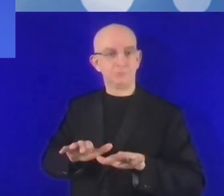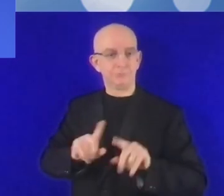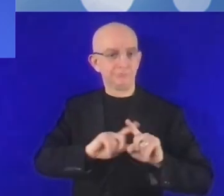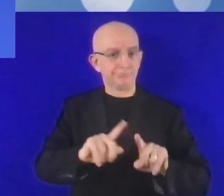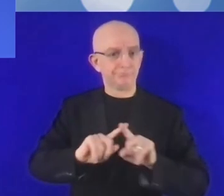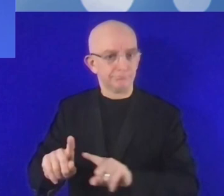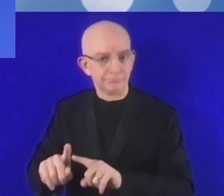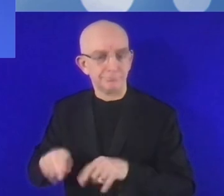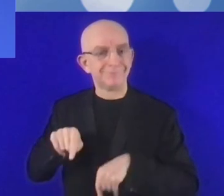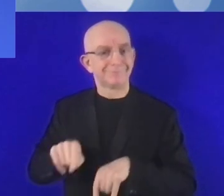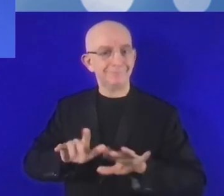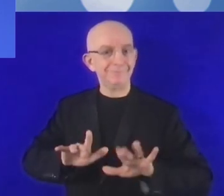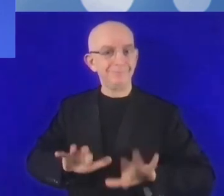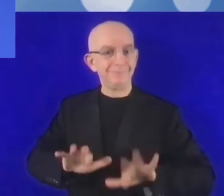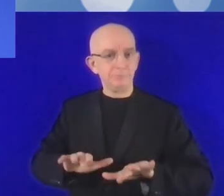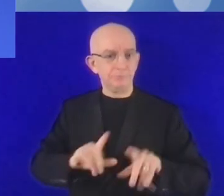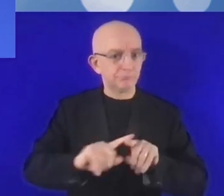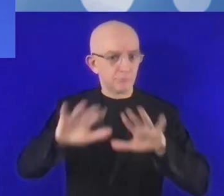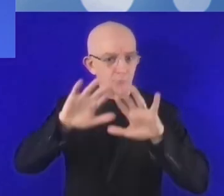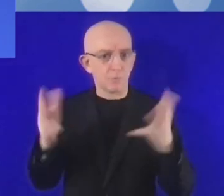мир. Без этого не было бы